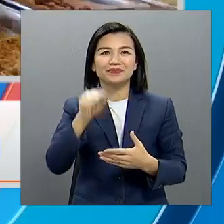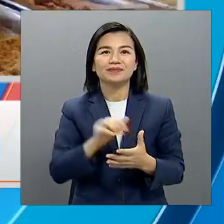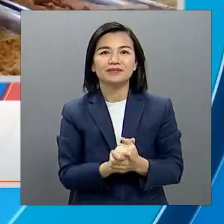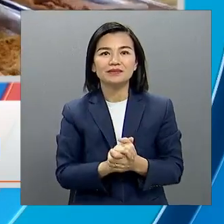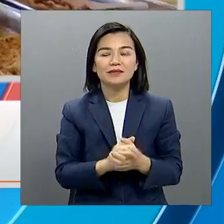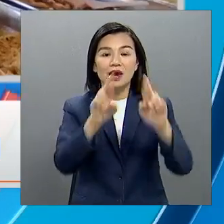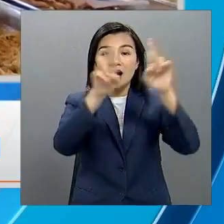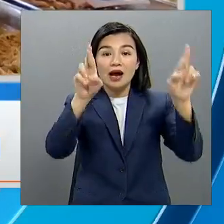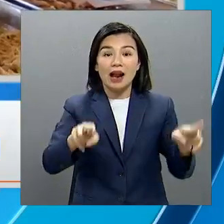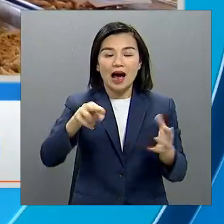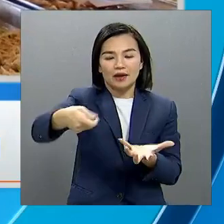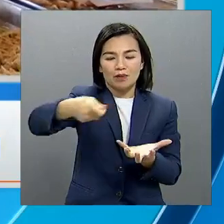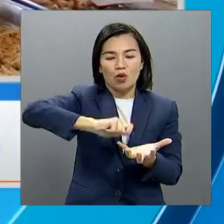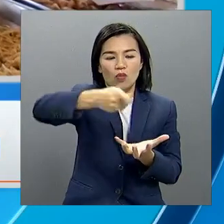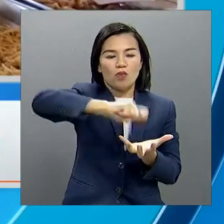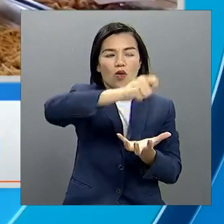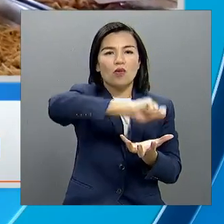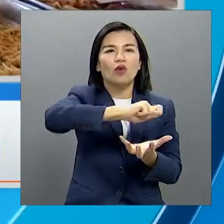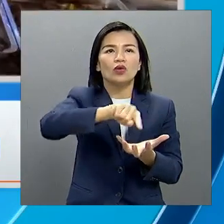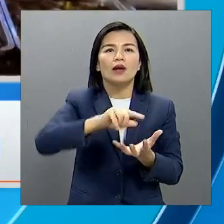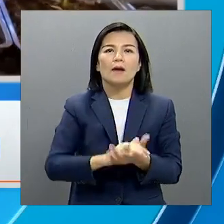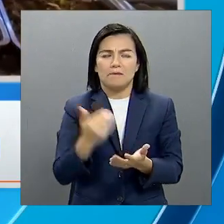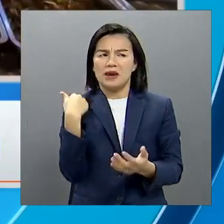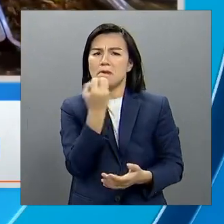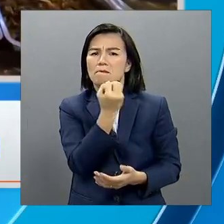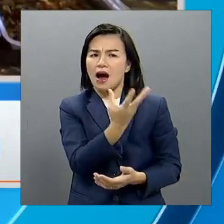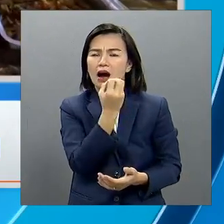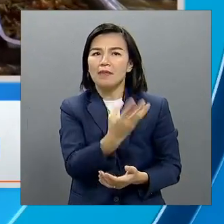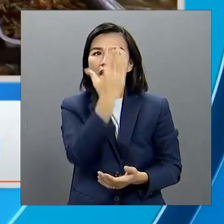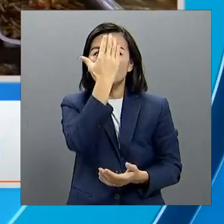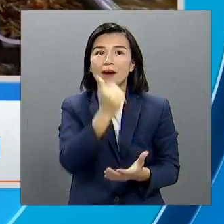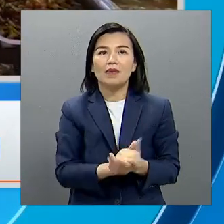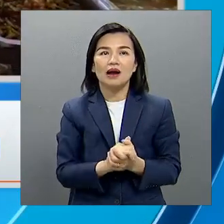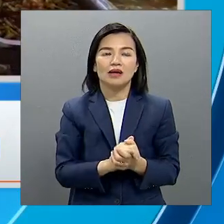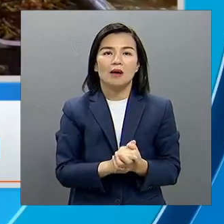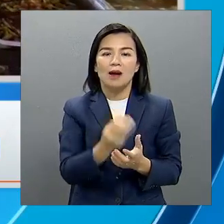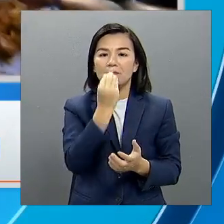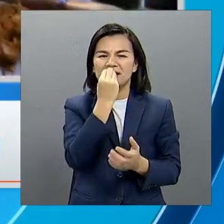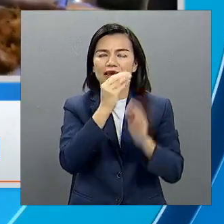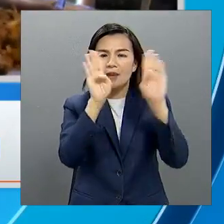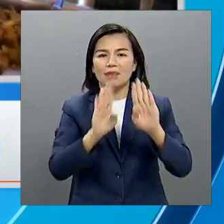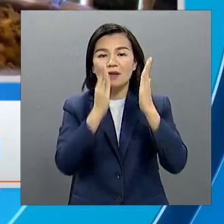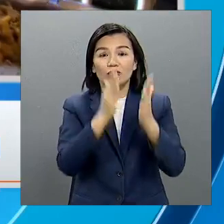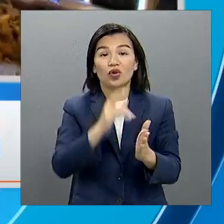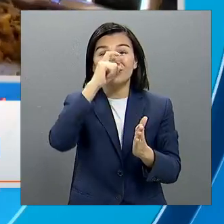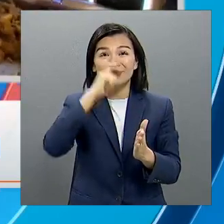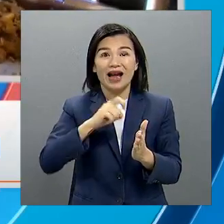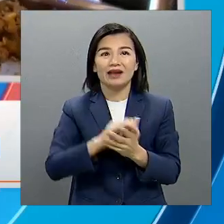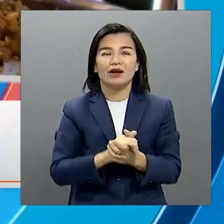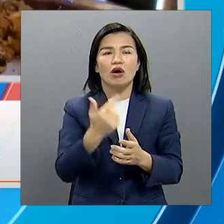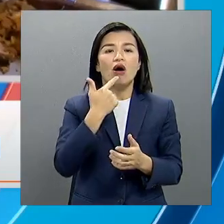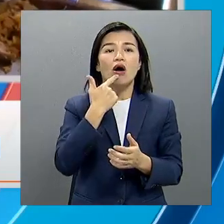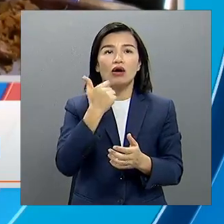อีกหนึ่งอาชีพที่ถือว่ามีมากเป็นอันดับต้นๆเพราะว่าข้าวแกงเนี่ยเป็นอีกหนึ่งเมนูหลักของคนไทยนะคะคือรสชาติดีราค